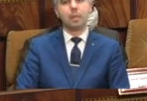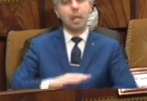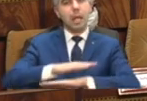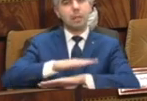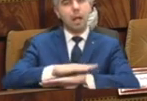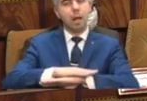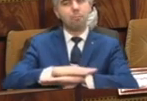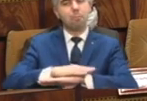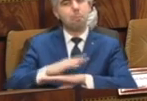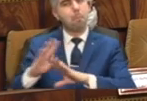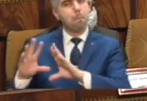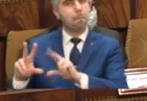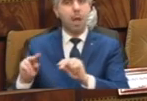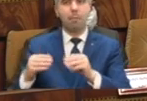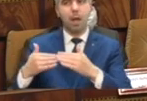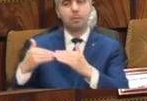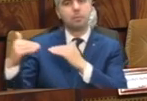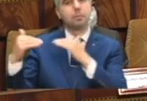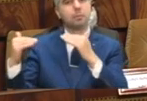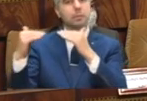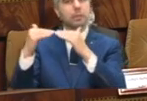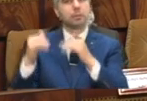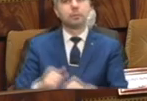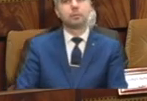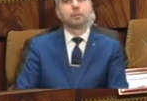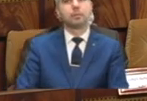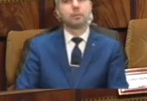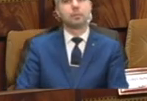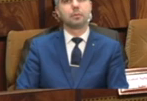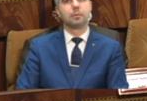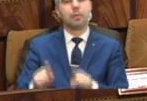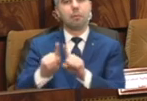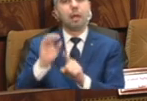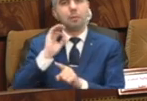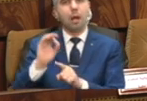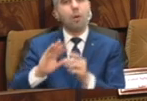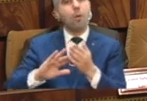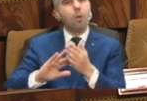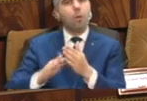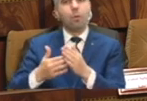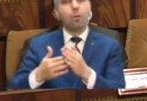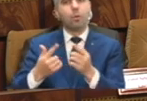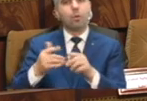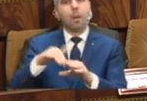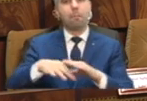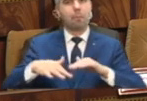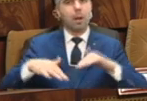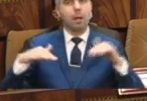متبادل، الاحترام يكون متبادل باش نحافظوا على الوضع الاعتباري ديال هذه